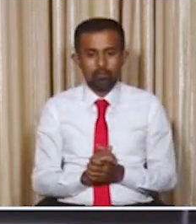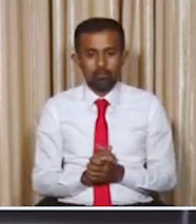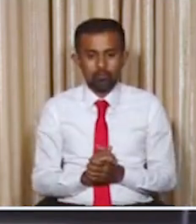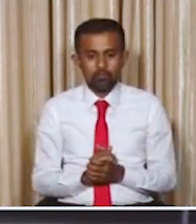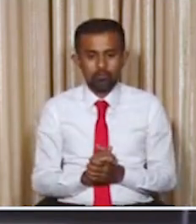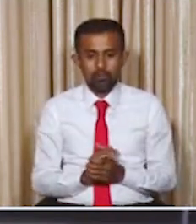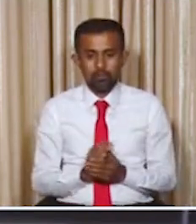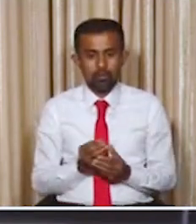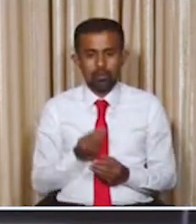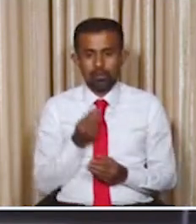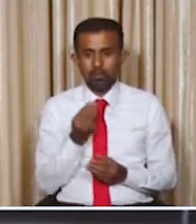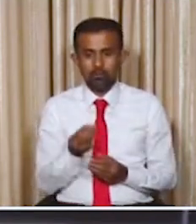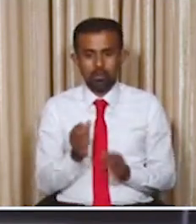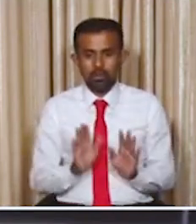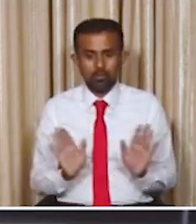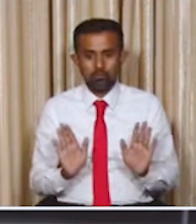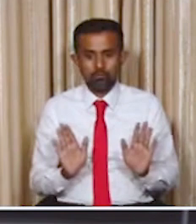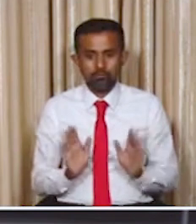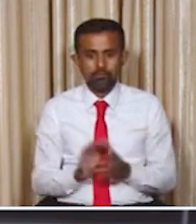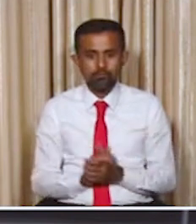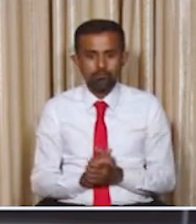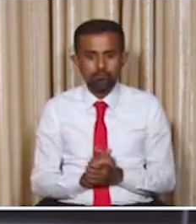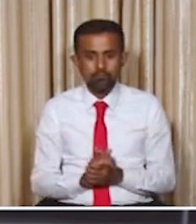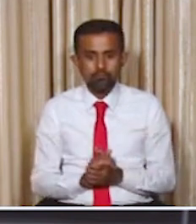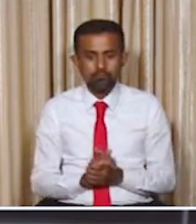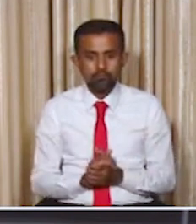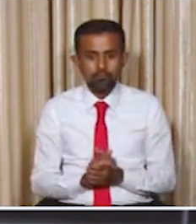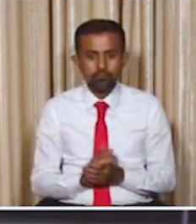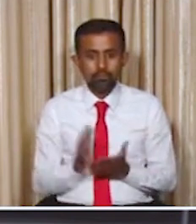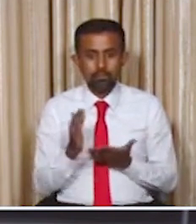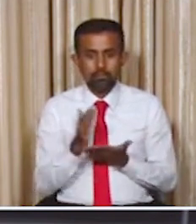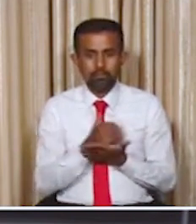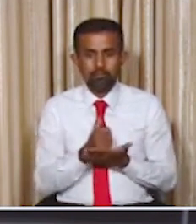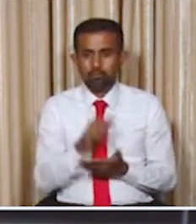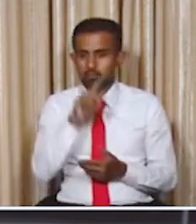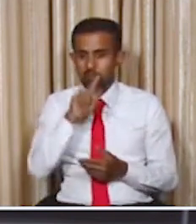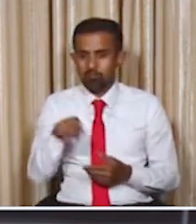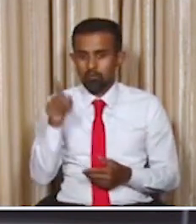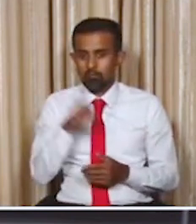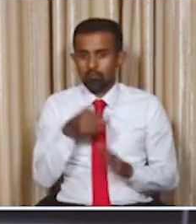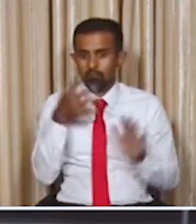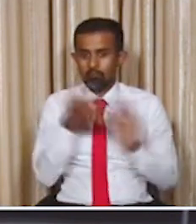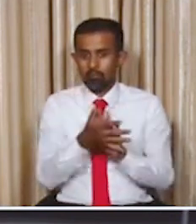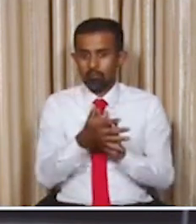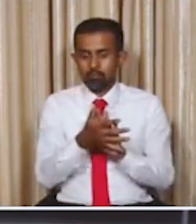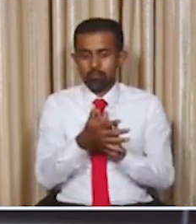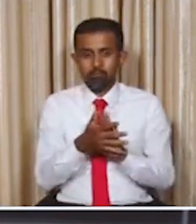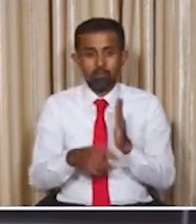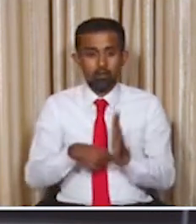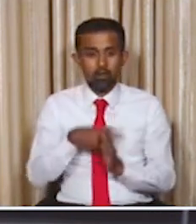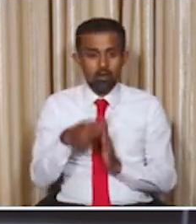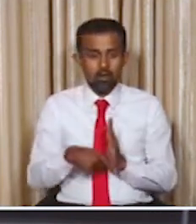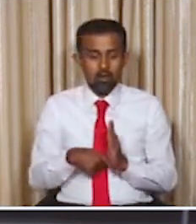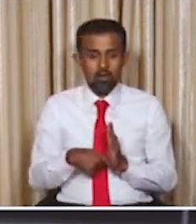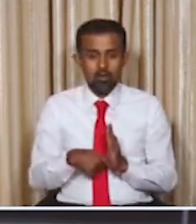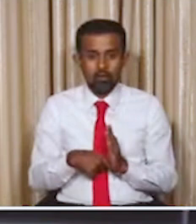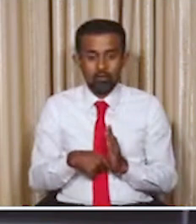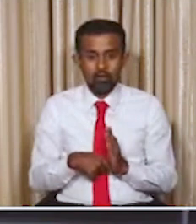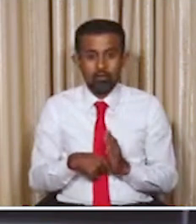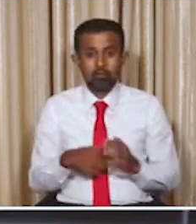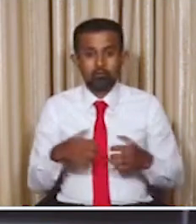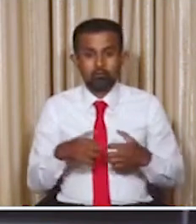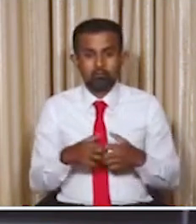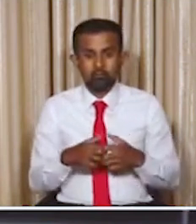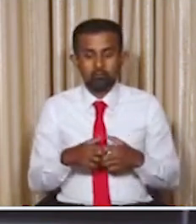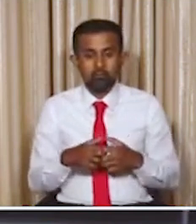ඒක කරගන්න නෙමෙයි මේක කරලා දුන්නේ. මේක සම්පූර්ණ වැරද්දක්. මේ රට තියෙන තත්ත්වය මේ